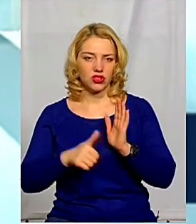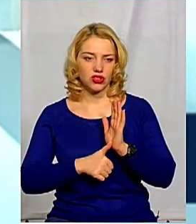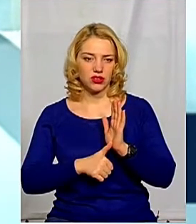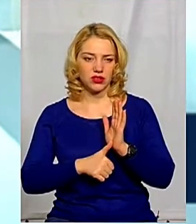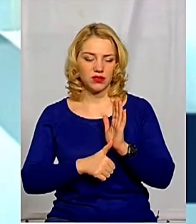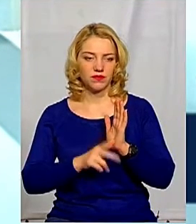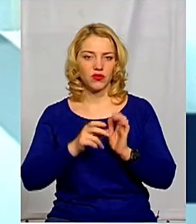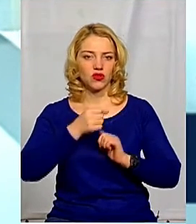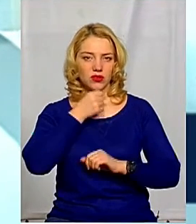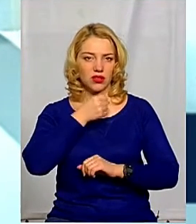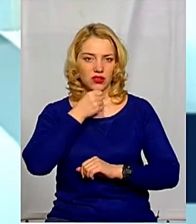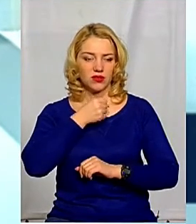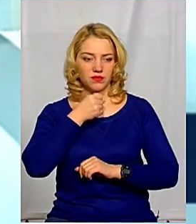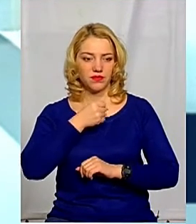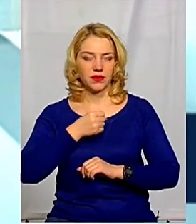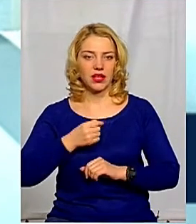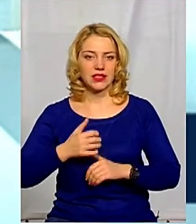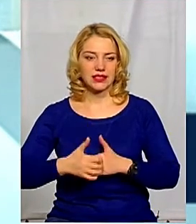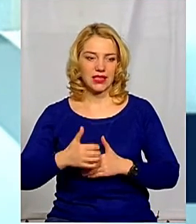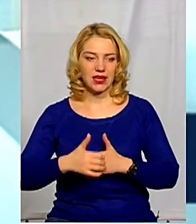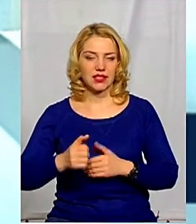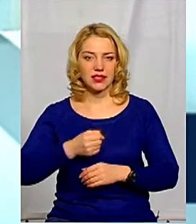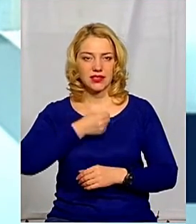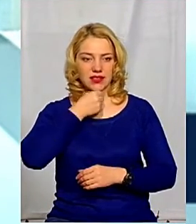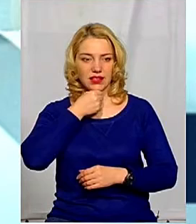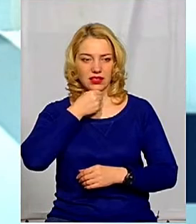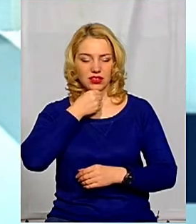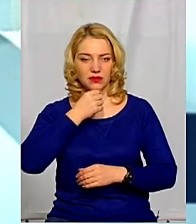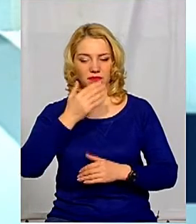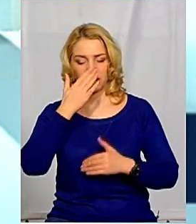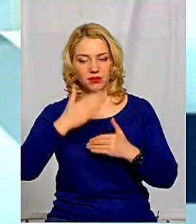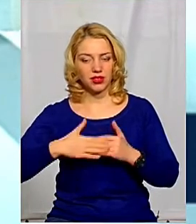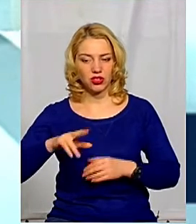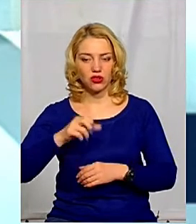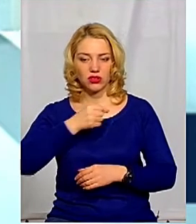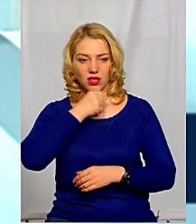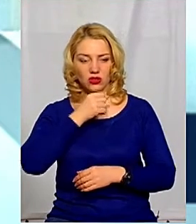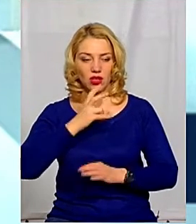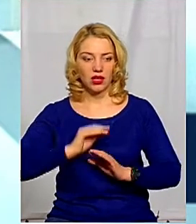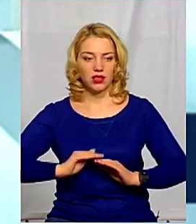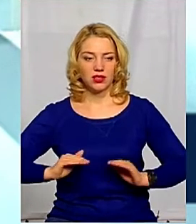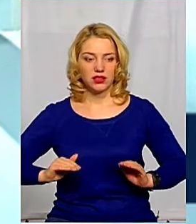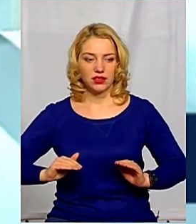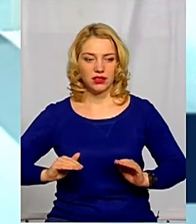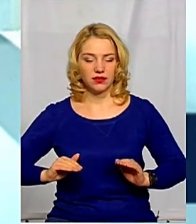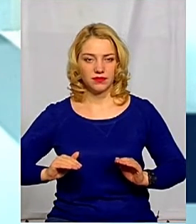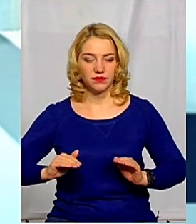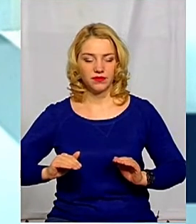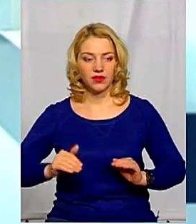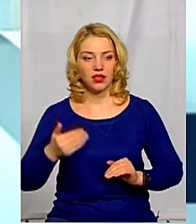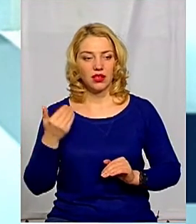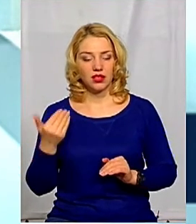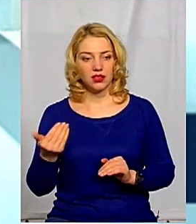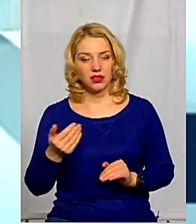такому трохи старшого, середній, старший, ближче uh-huh. до старшого віку. Діти, до речі,